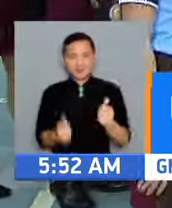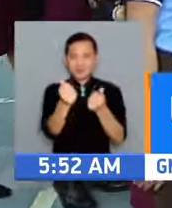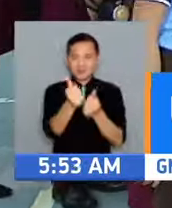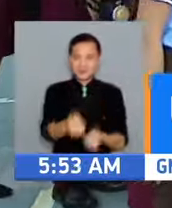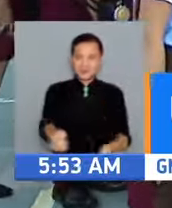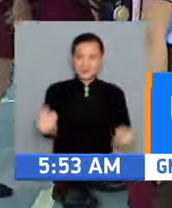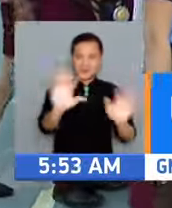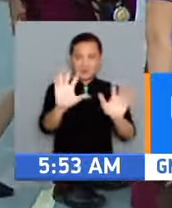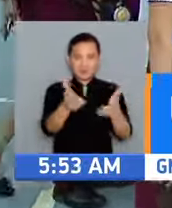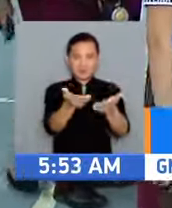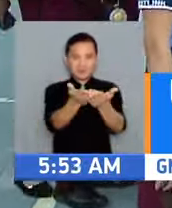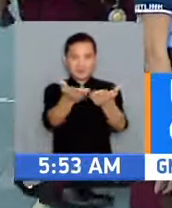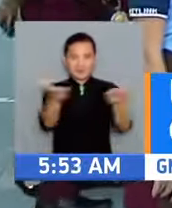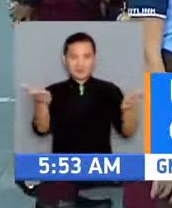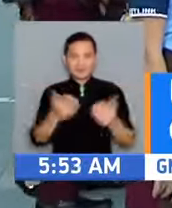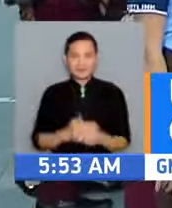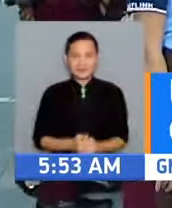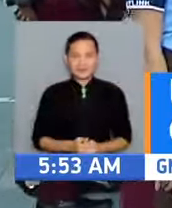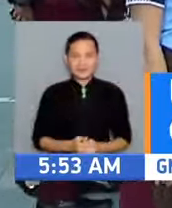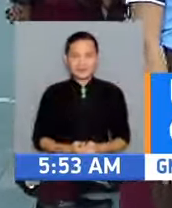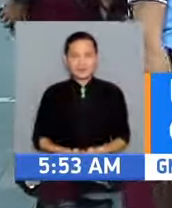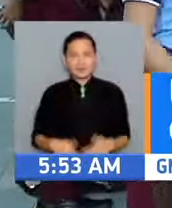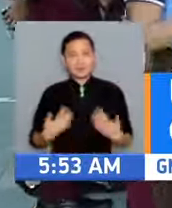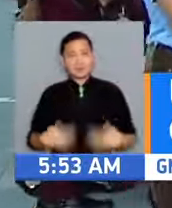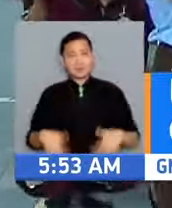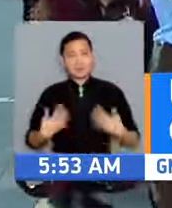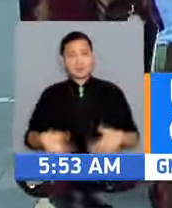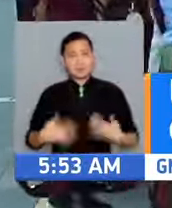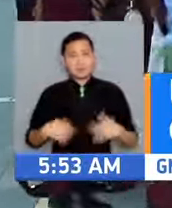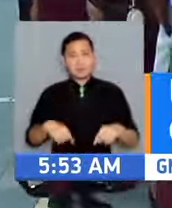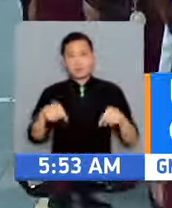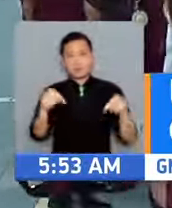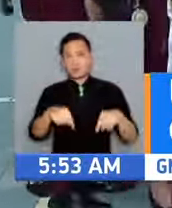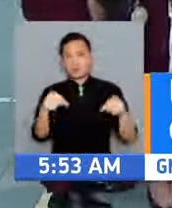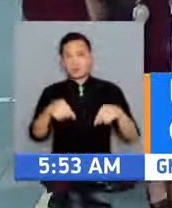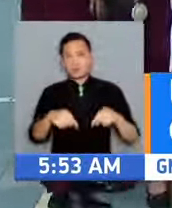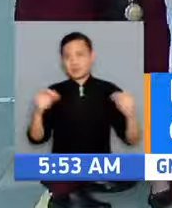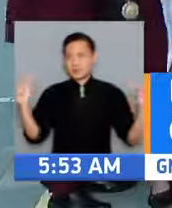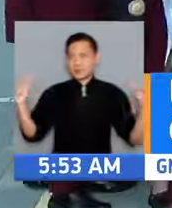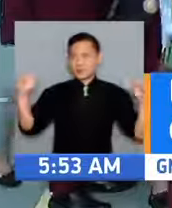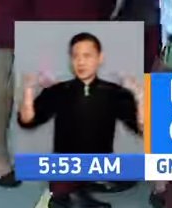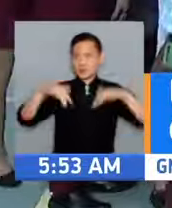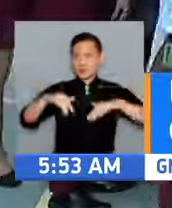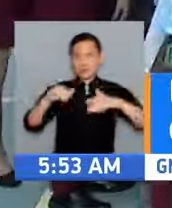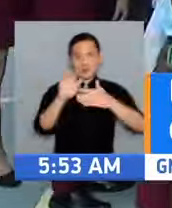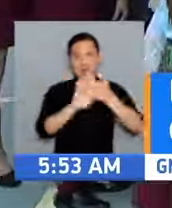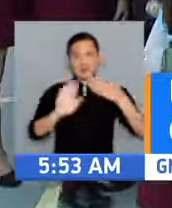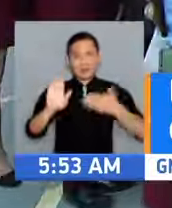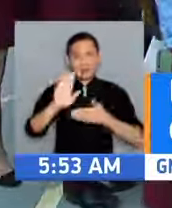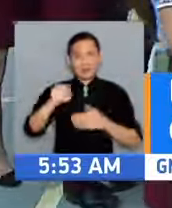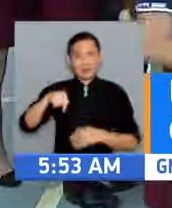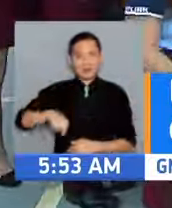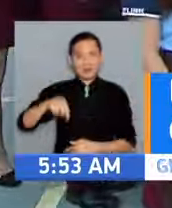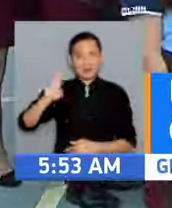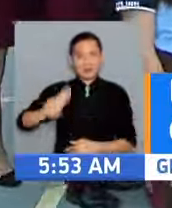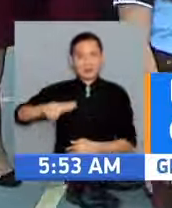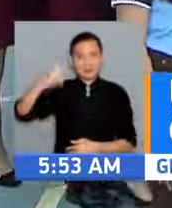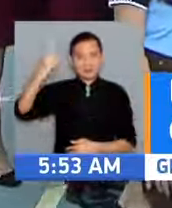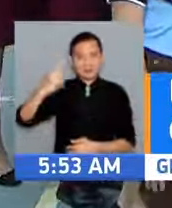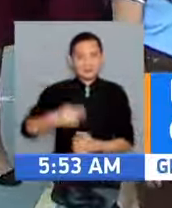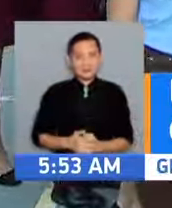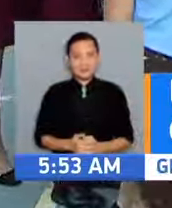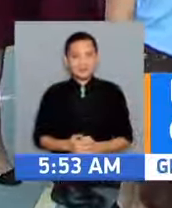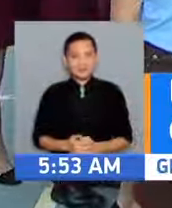mga kapuso. Isang bigat po ang dala ng unang hirit para umaga. Tama, dahil